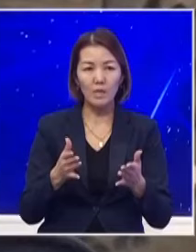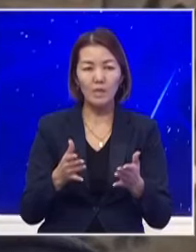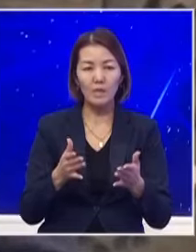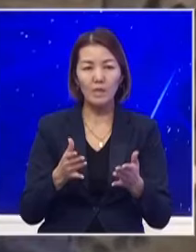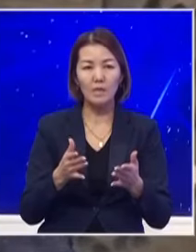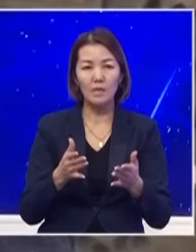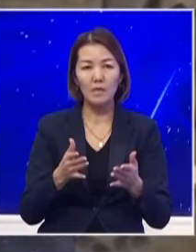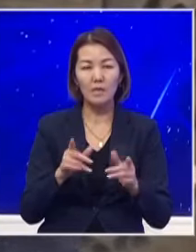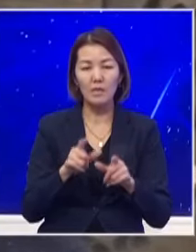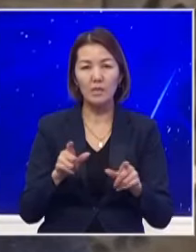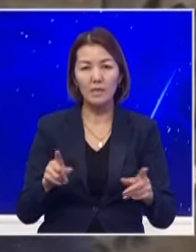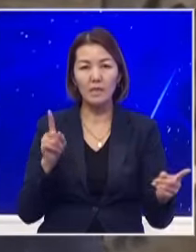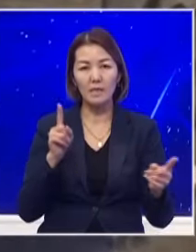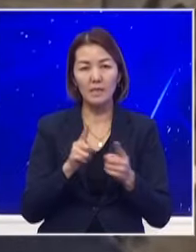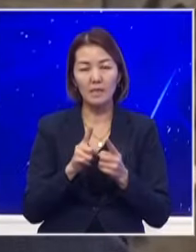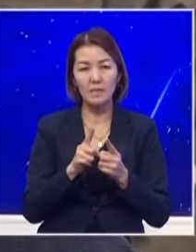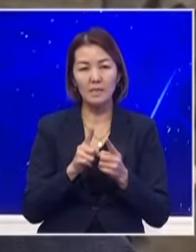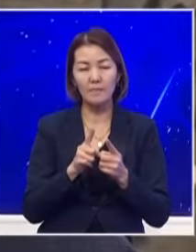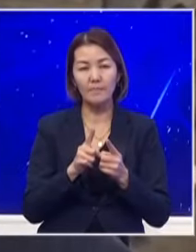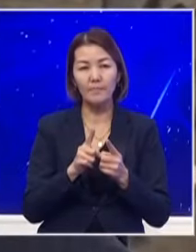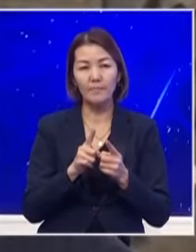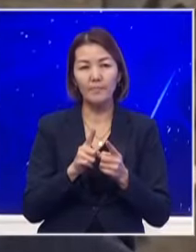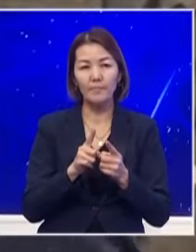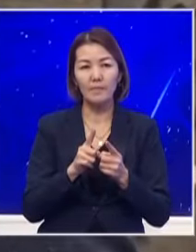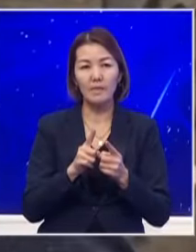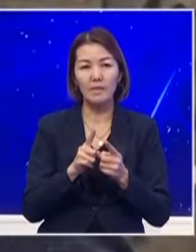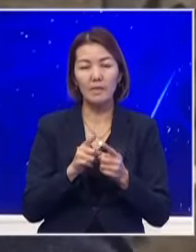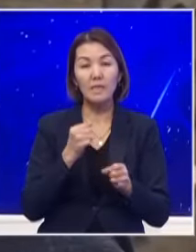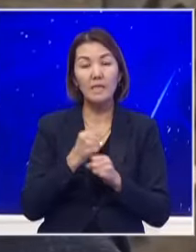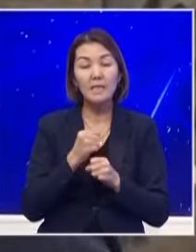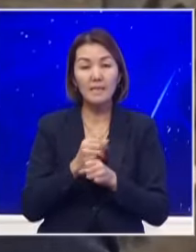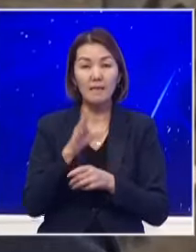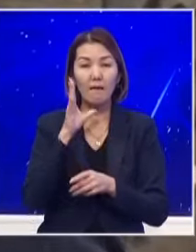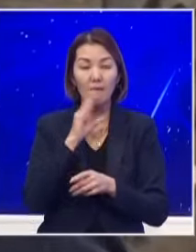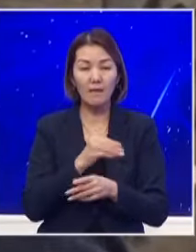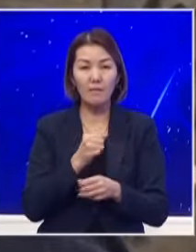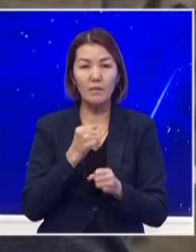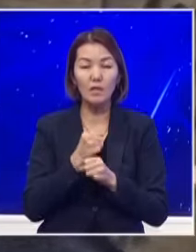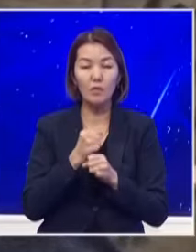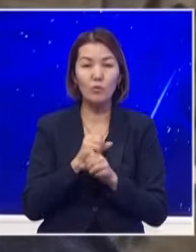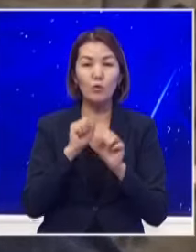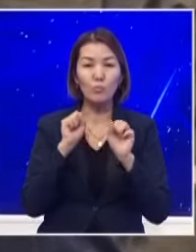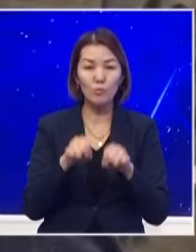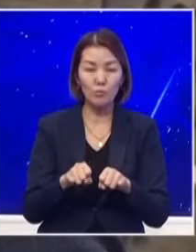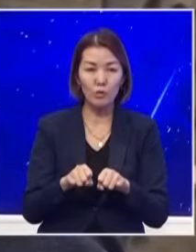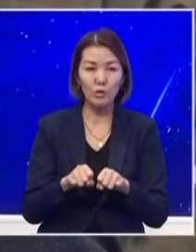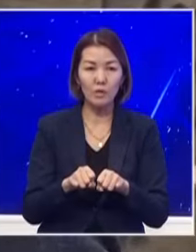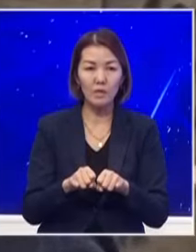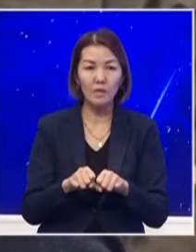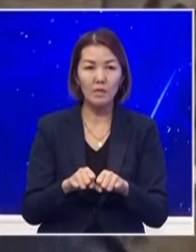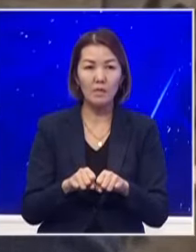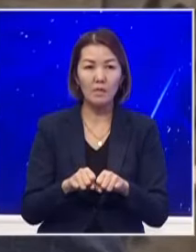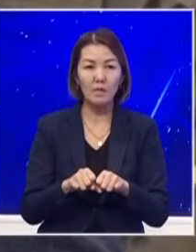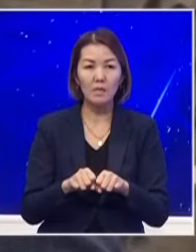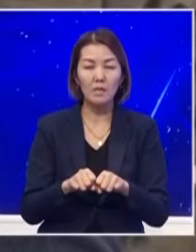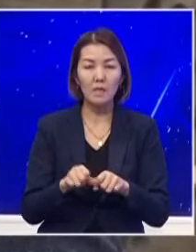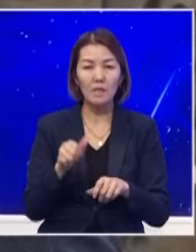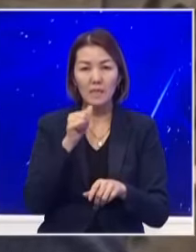өнерлі жандардың басын қосу арқылы біз өзіміздің не істей алатынымызды, не жасау мүмкін қолымыздан келеді деген нәрсені айқындап алу